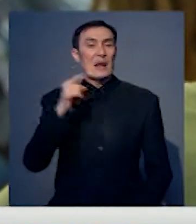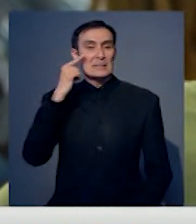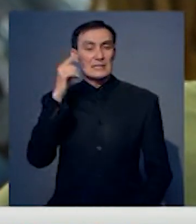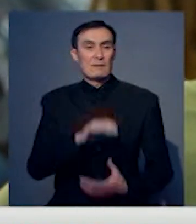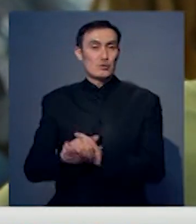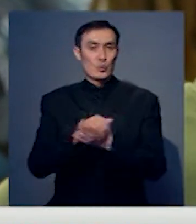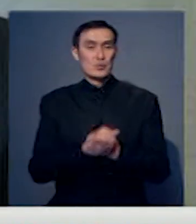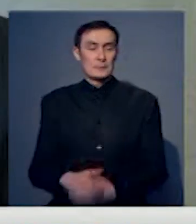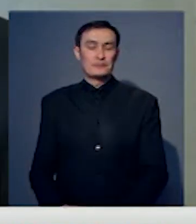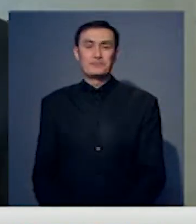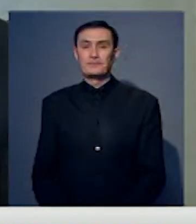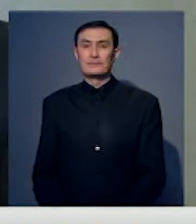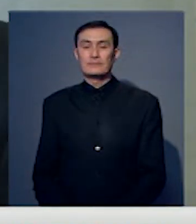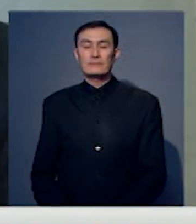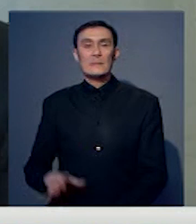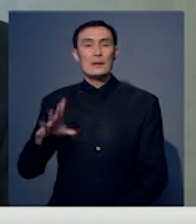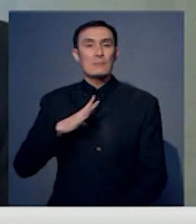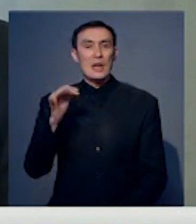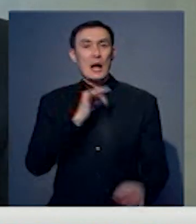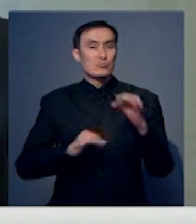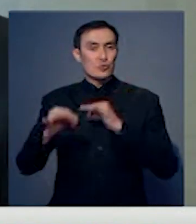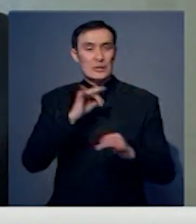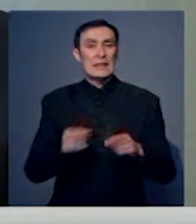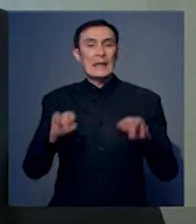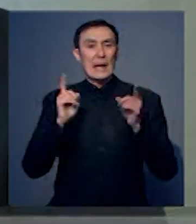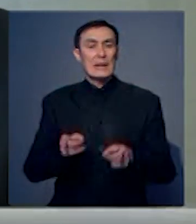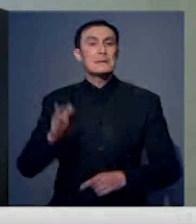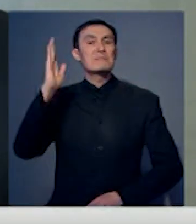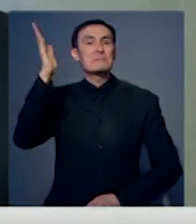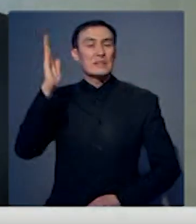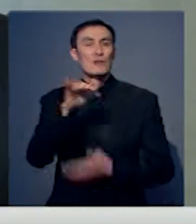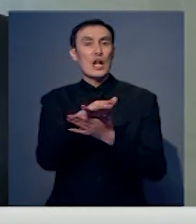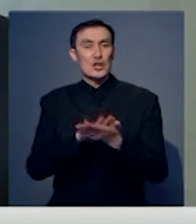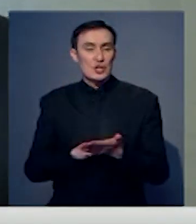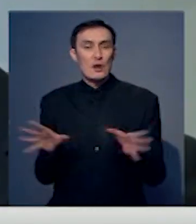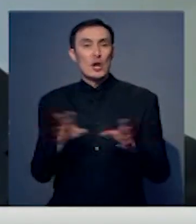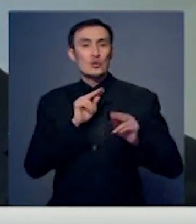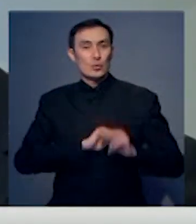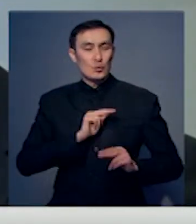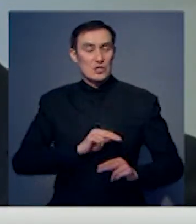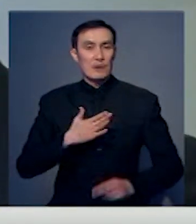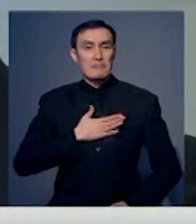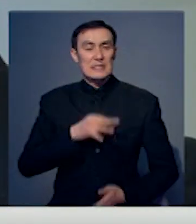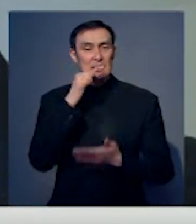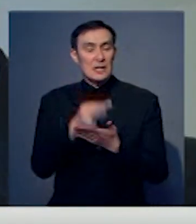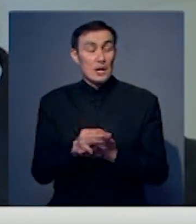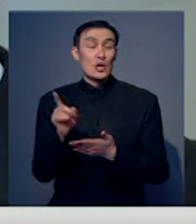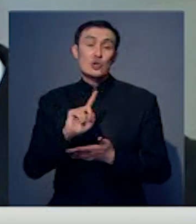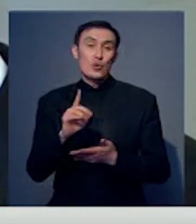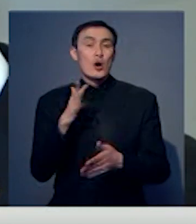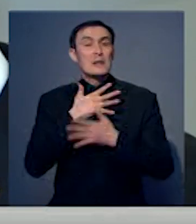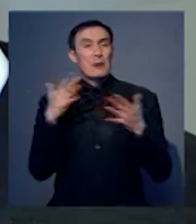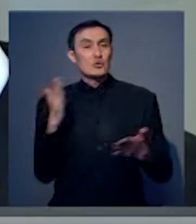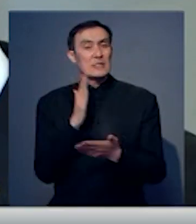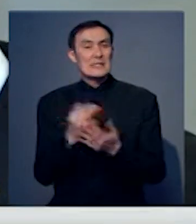Союза. Были обсуждены реальные перспективы дальнейшего сотрудничества. Мы отметили очень большой интерес